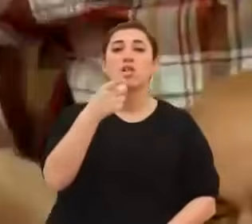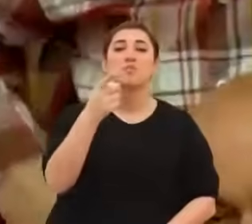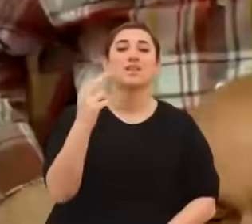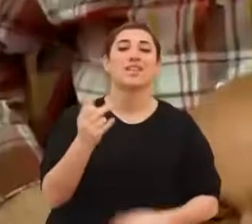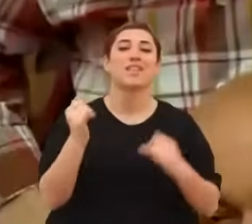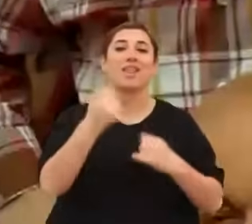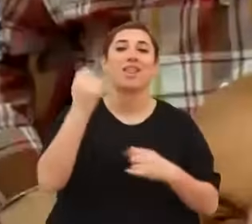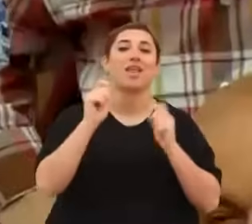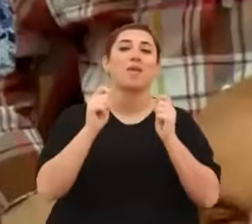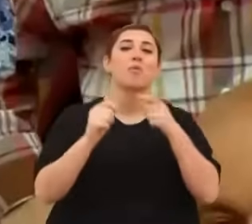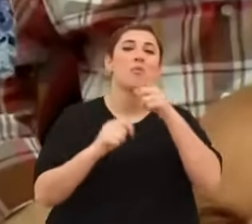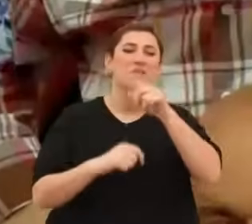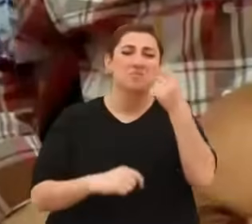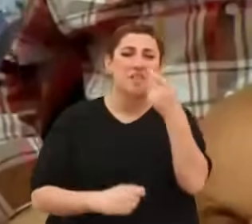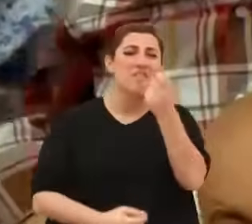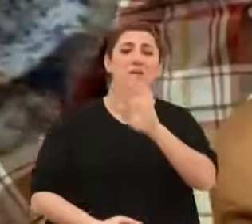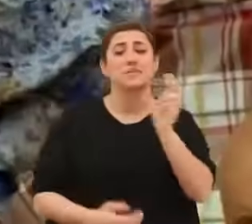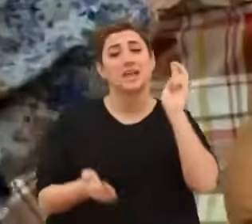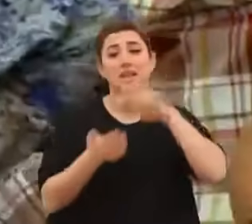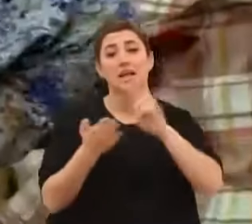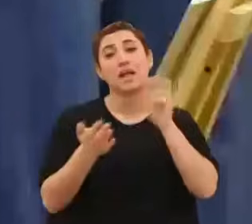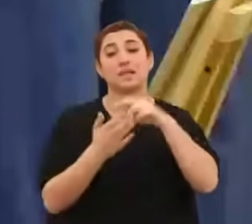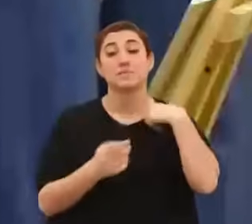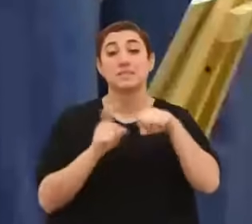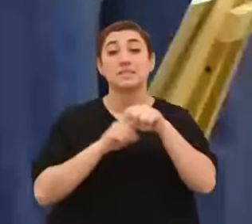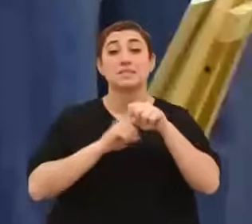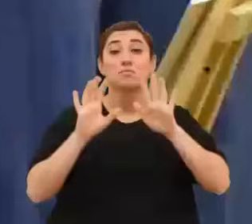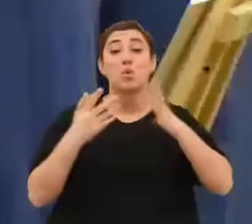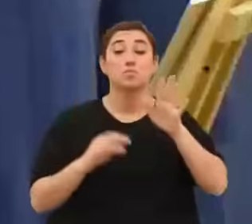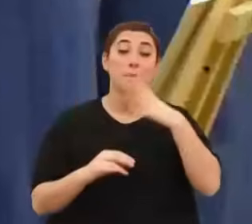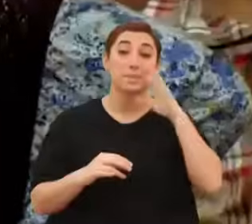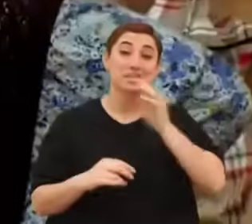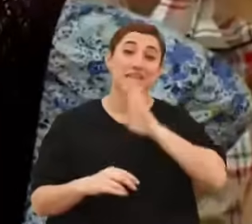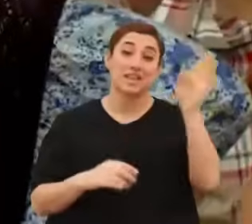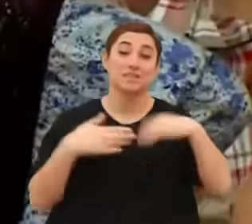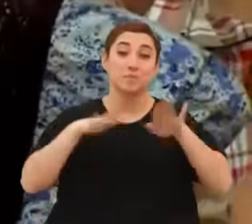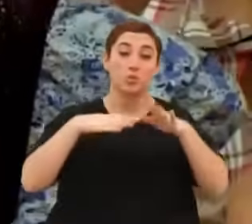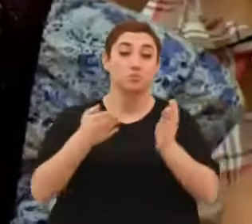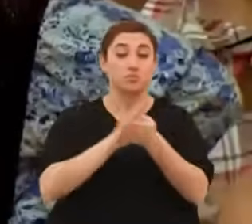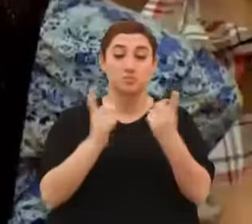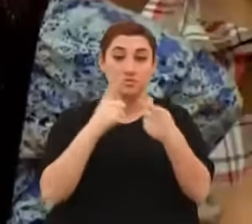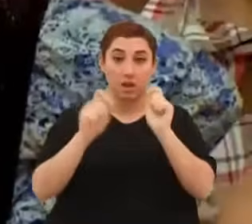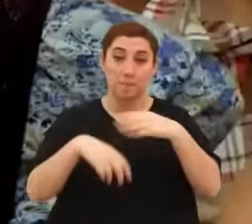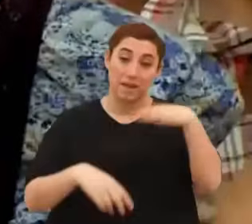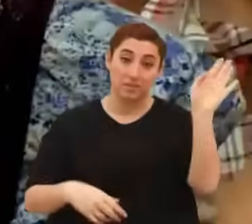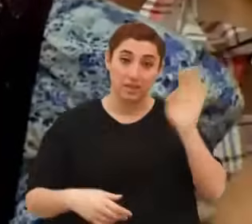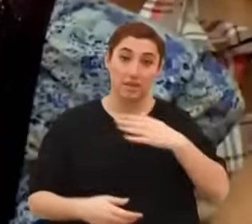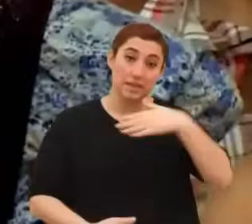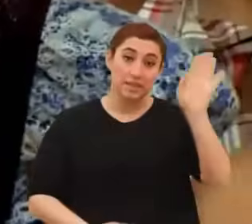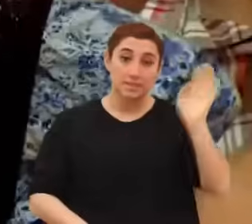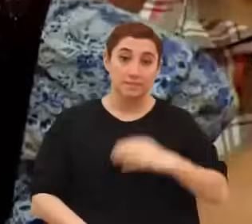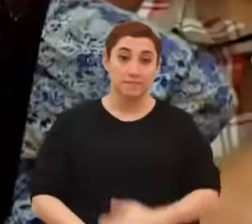maytap geçeyler seninle. Veremez buna bir kuruş. Hadi kalk. Kalk tepemin tasını yaptırma benim. Git pastanene yap çüreklerini, büreklerini. Kalk hadi.